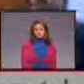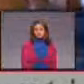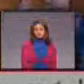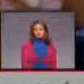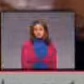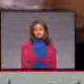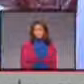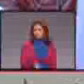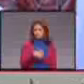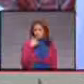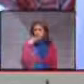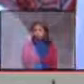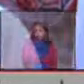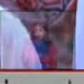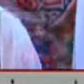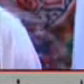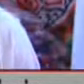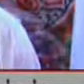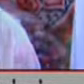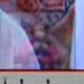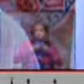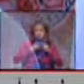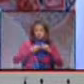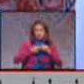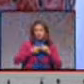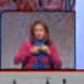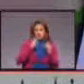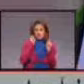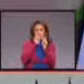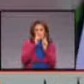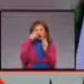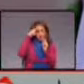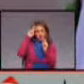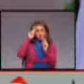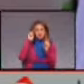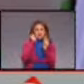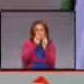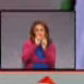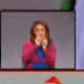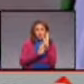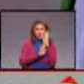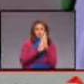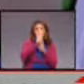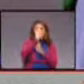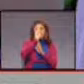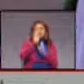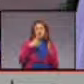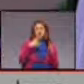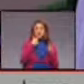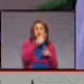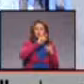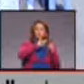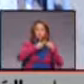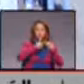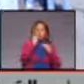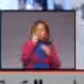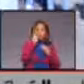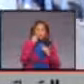في مؤسسة في الإصلاح والنهضة بالتعاون مع مؤسسة واحد من الناس بحملة هنا لقرية نديبة تبع مركز دمنهور محافظة